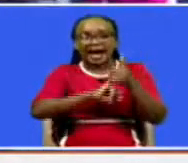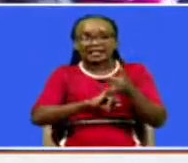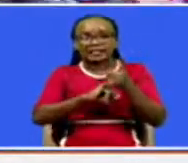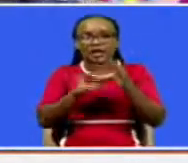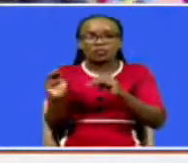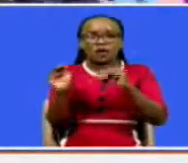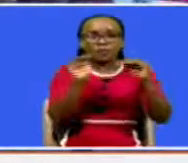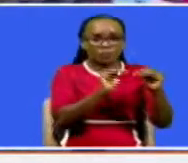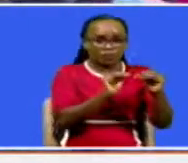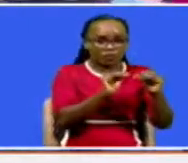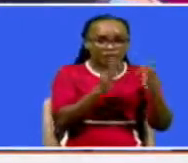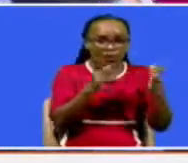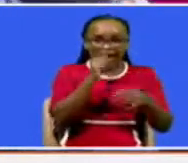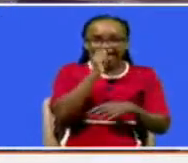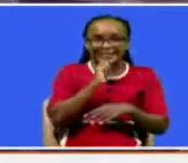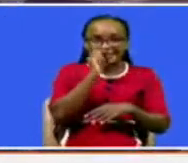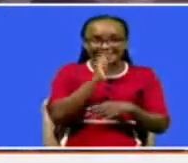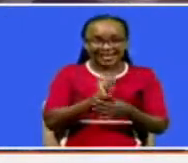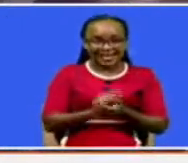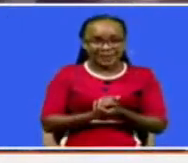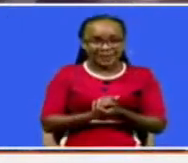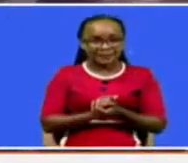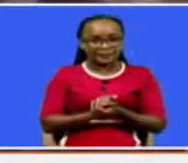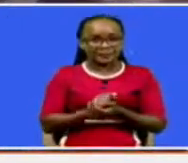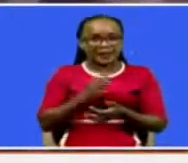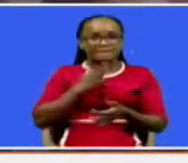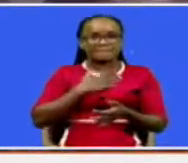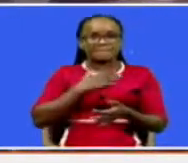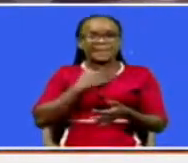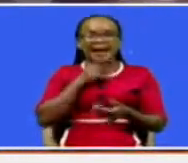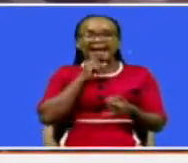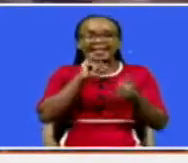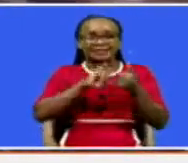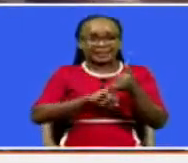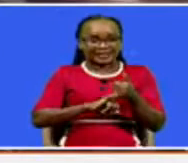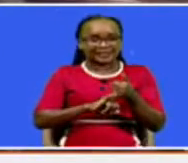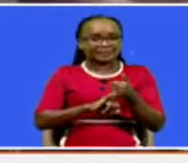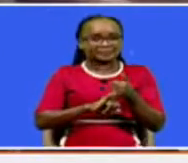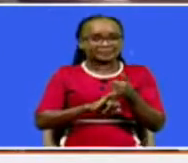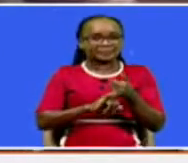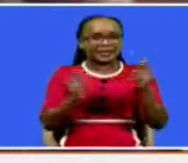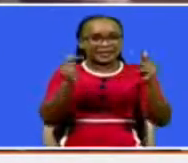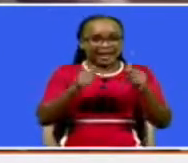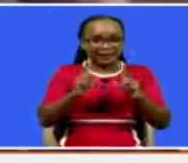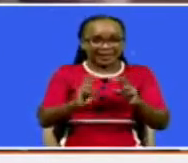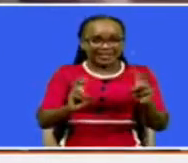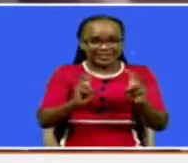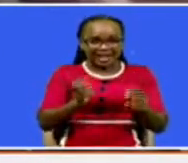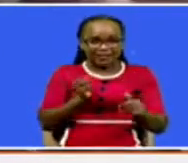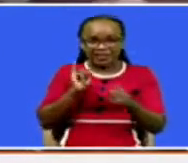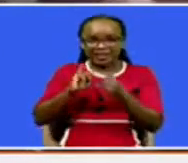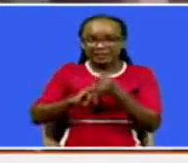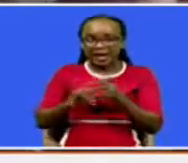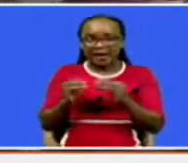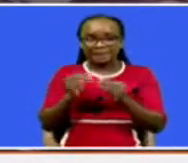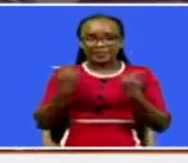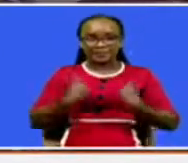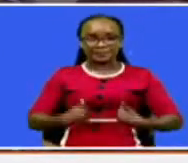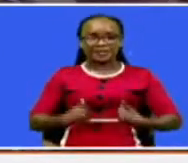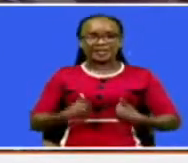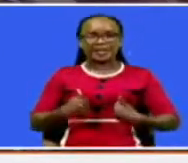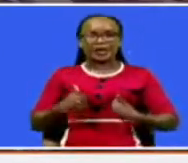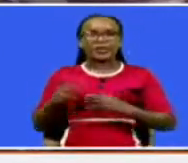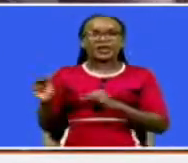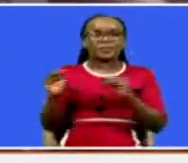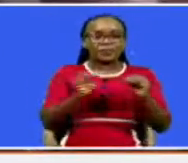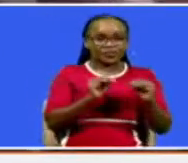to relocate to Mbeya in Tanzania. Bwana yangu alitoka huko Mbeya, kaja kutafuta bi, akanifuata. Tukaenda